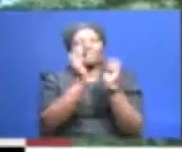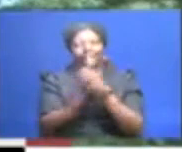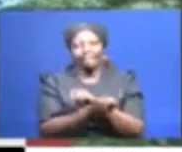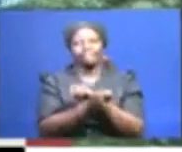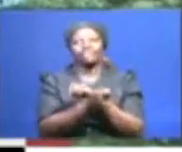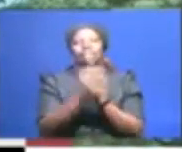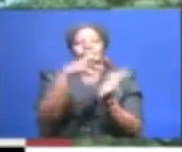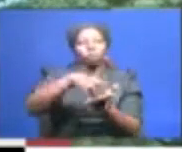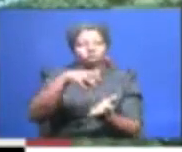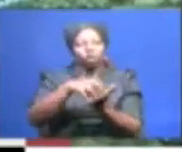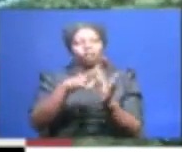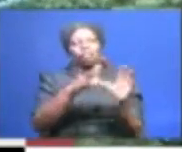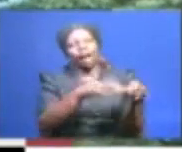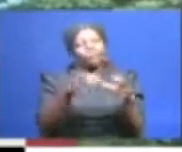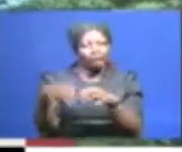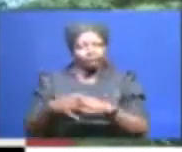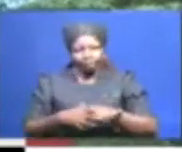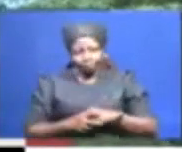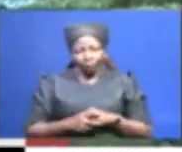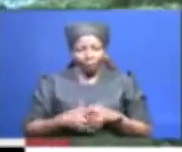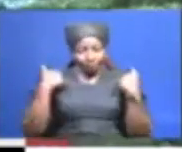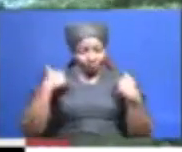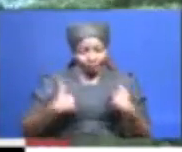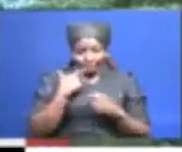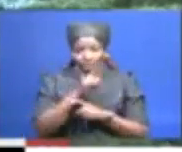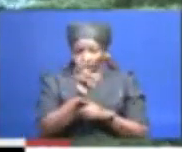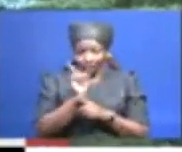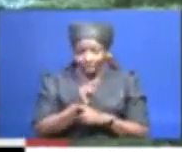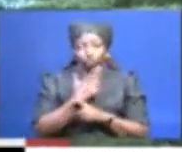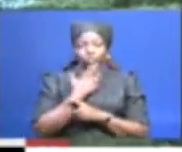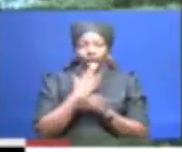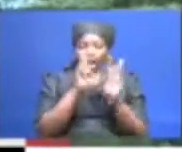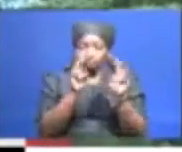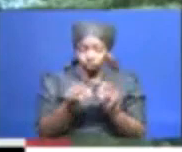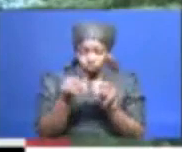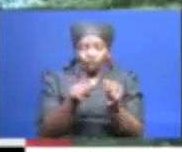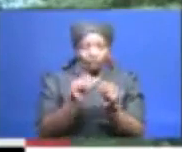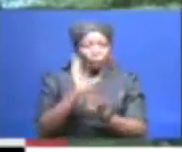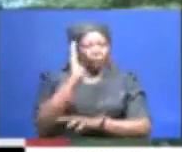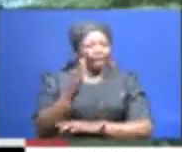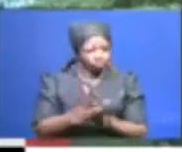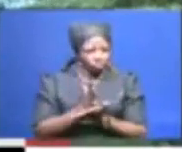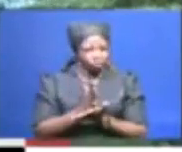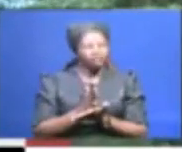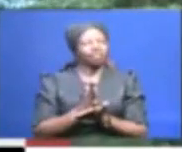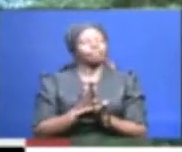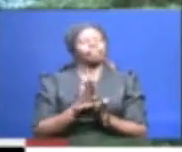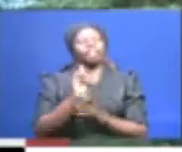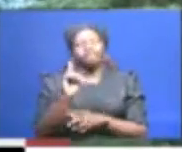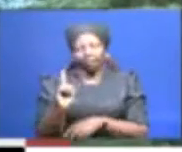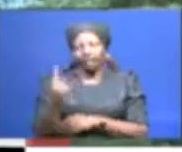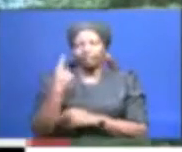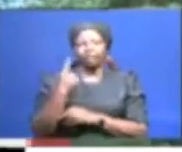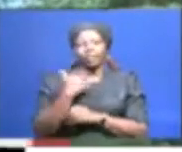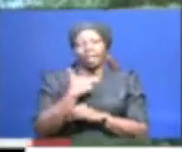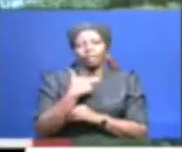Mimi niliwaambia hii mambo ya sukari hapa tutaibadilisha. Si ni kweli? Kwanza tumeweka